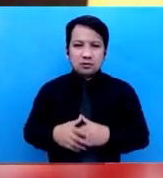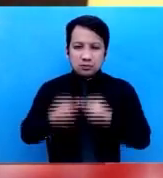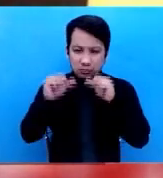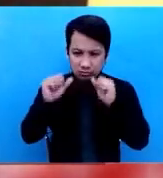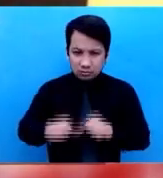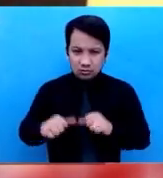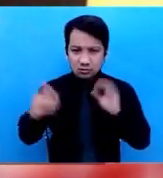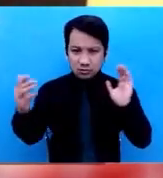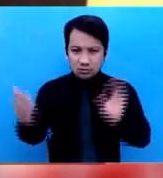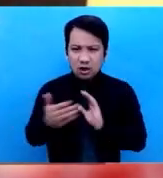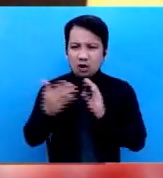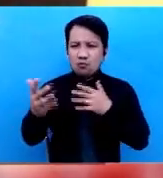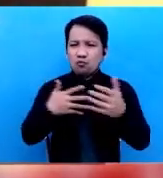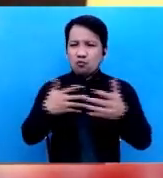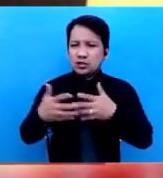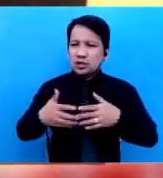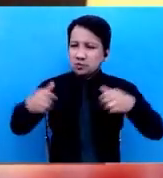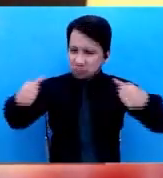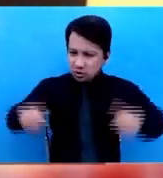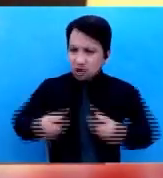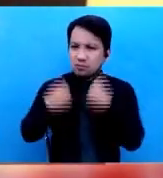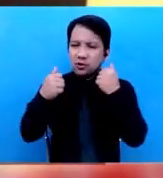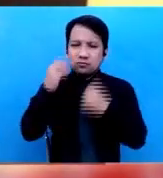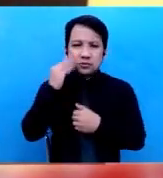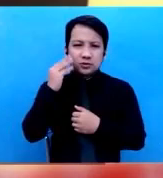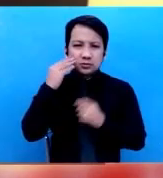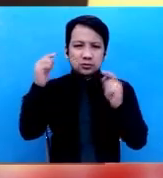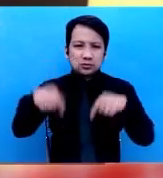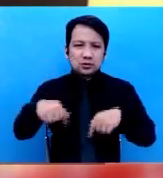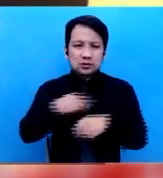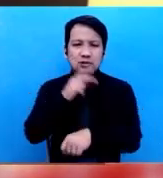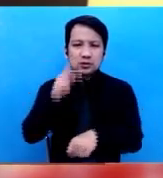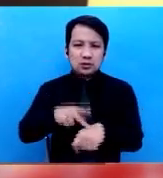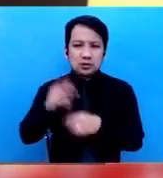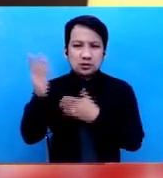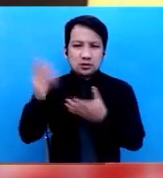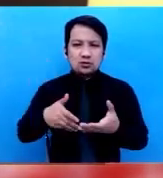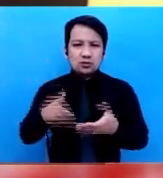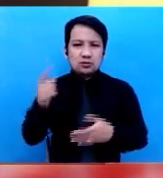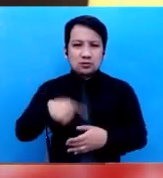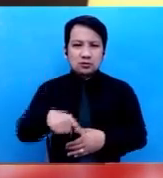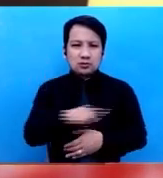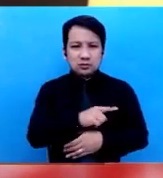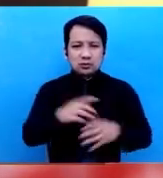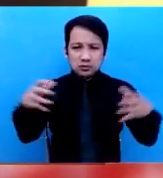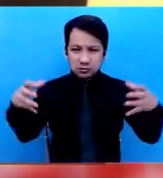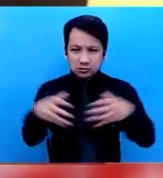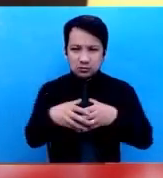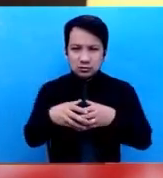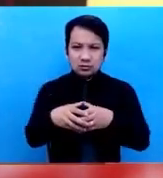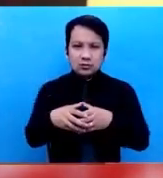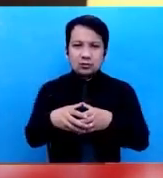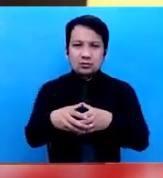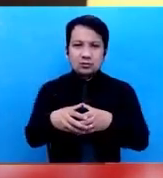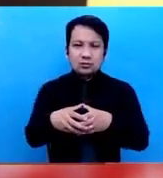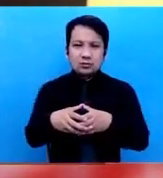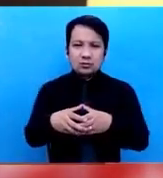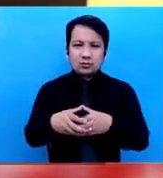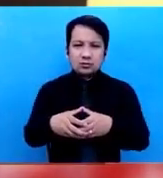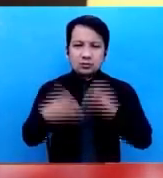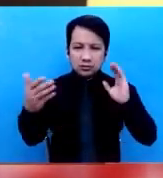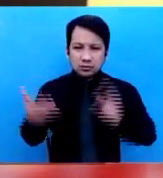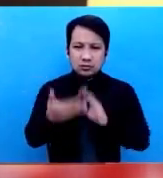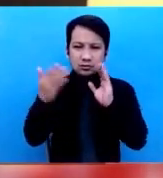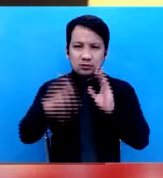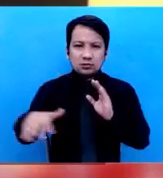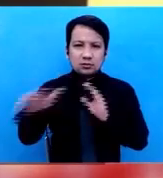harapin kahit anong hamon ang dalhin dito sa Pilipinas. Basta tayo nagkakaisa, tayo ka nating harapin